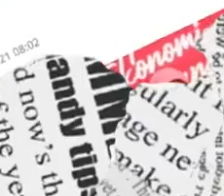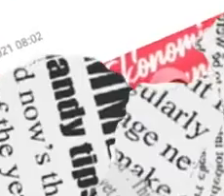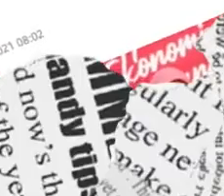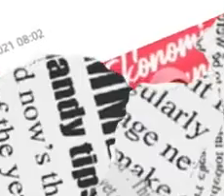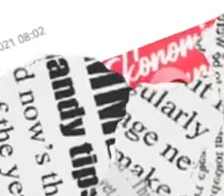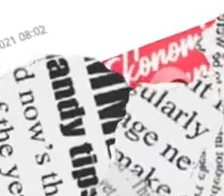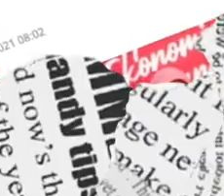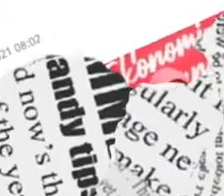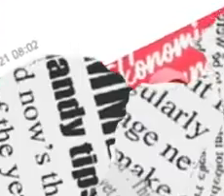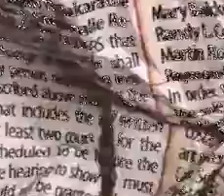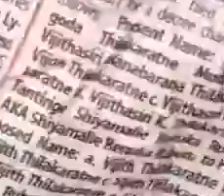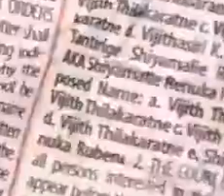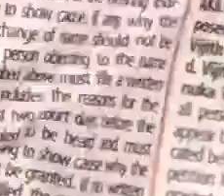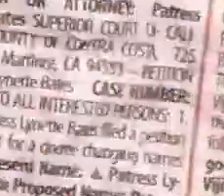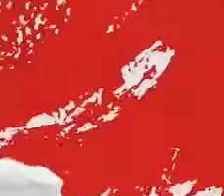Kerok.